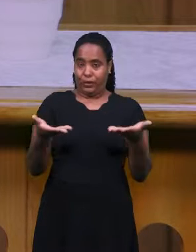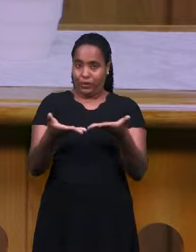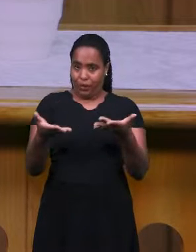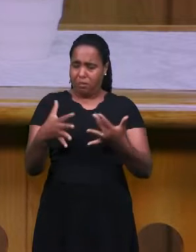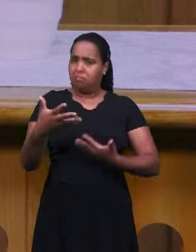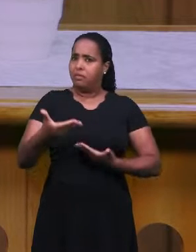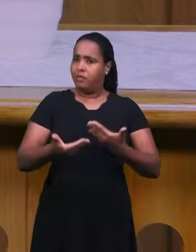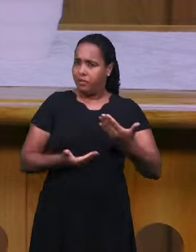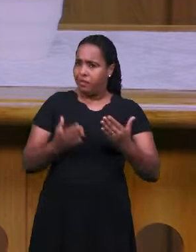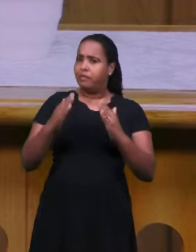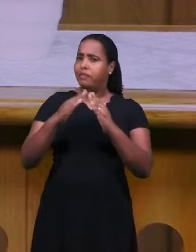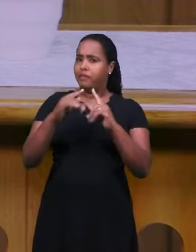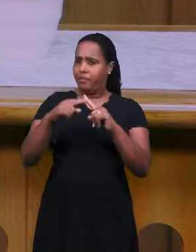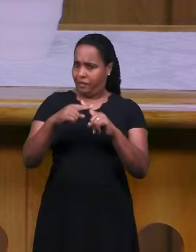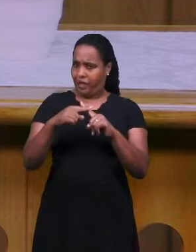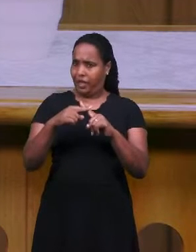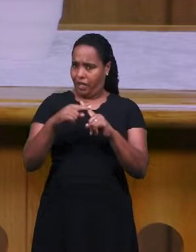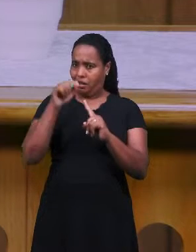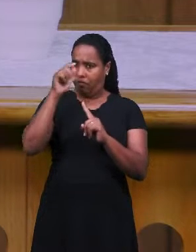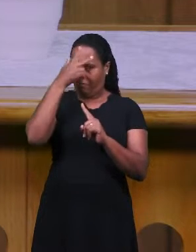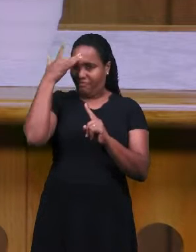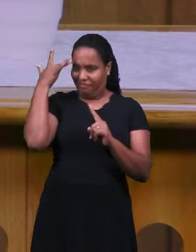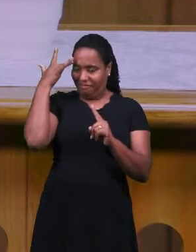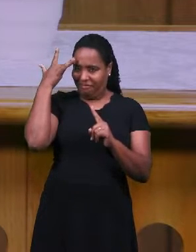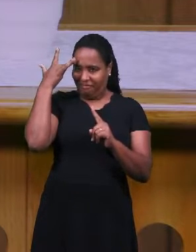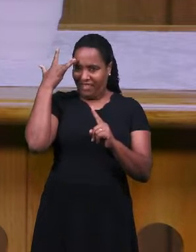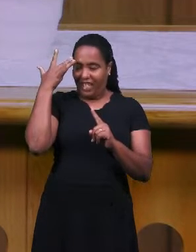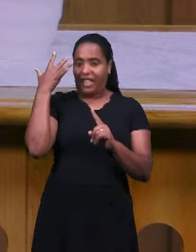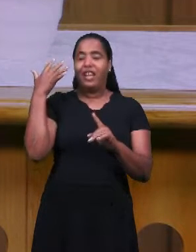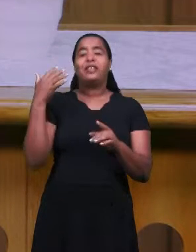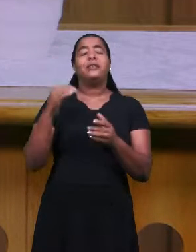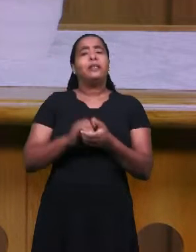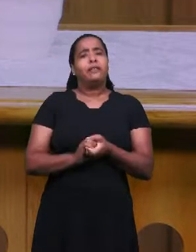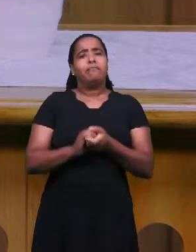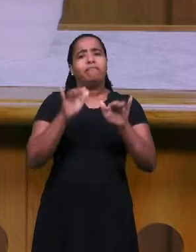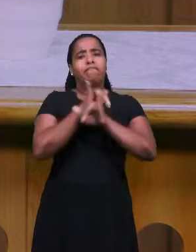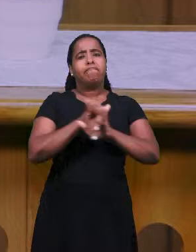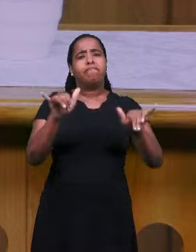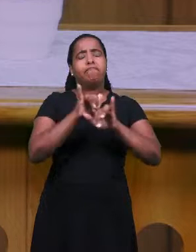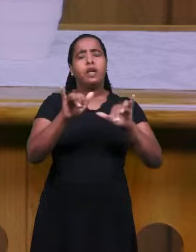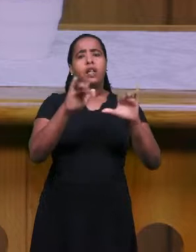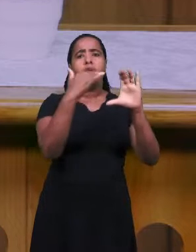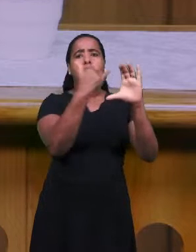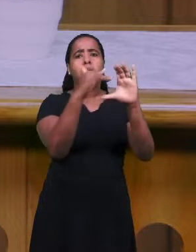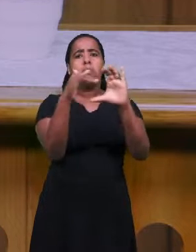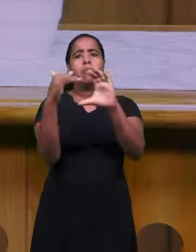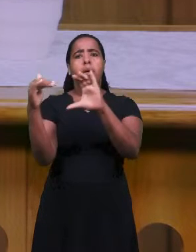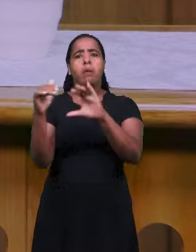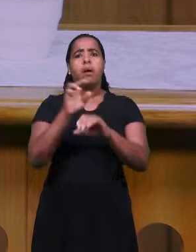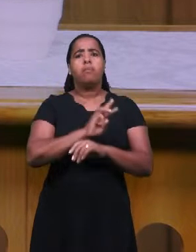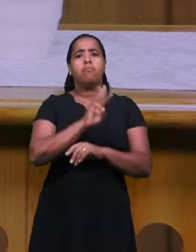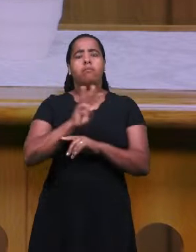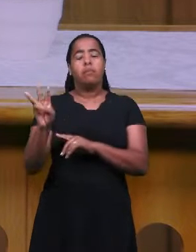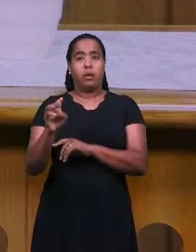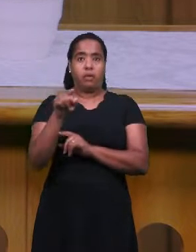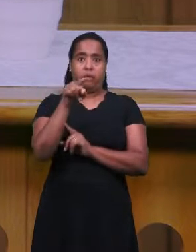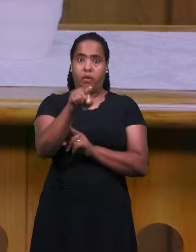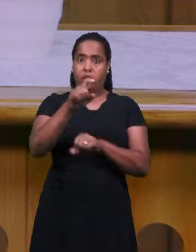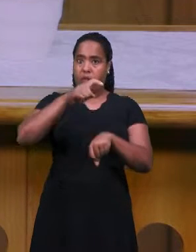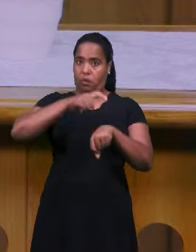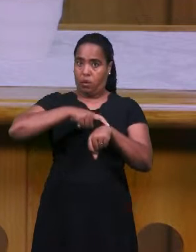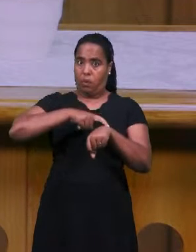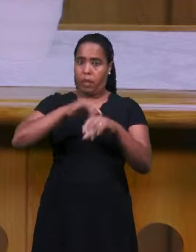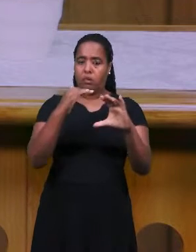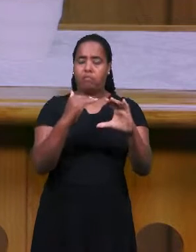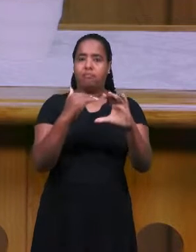богослужении. Члены нашей церкви, они распространяют, евангелизируют линками для того, чтобы вы